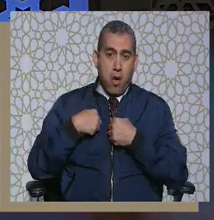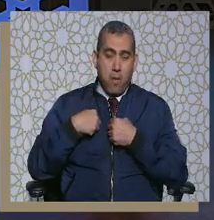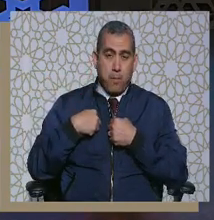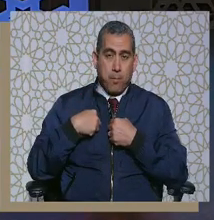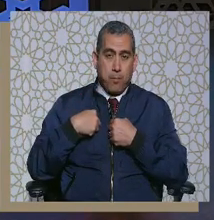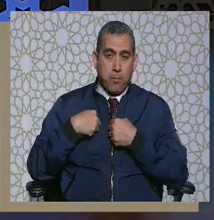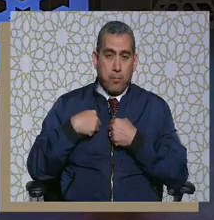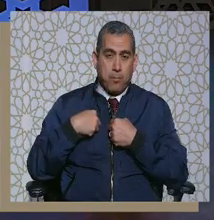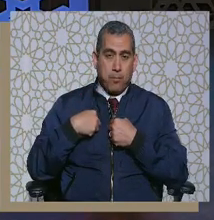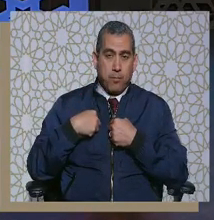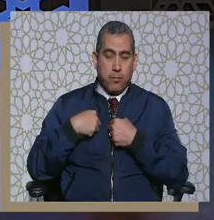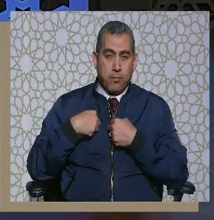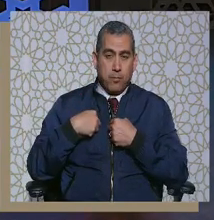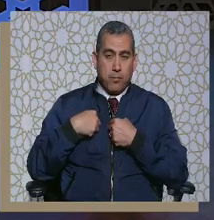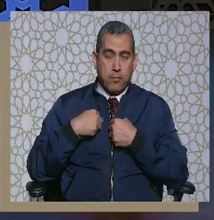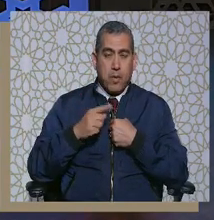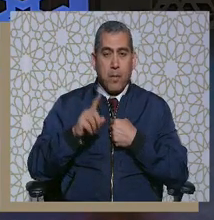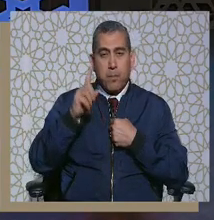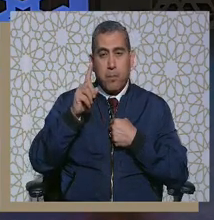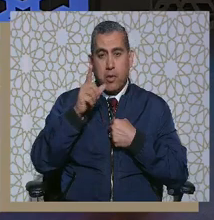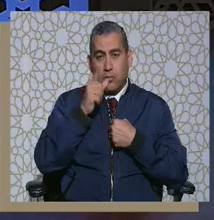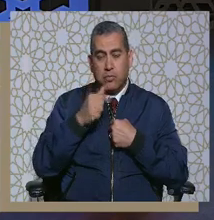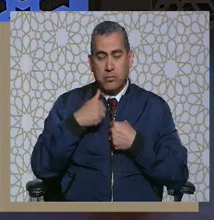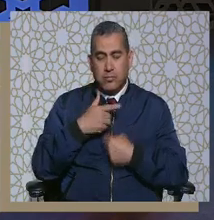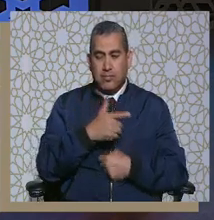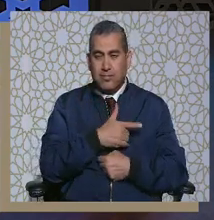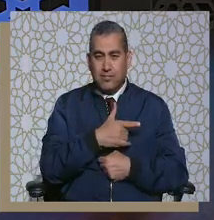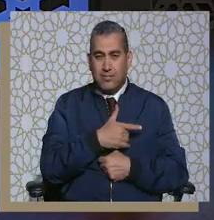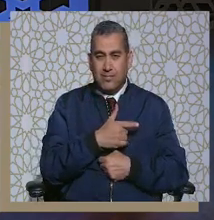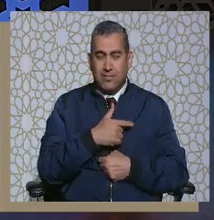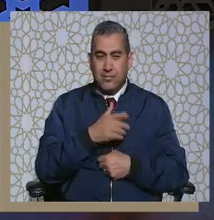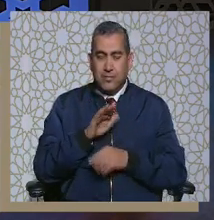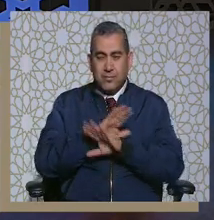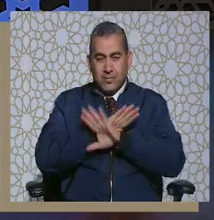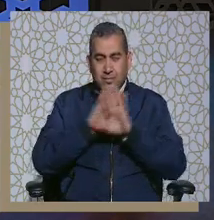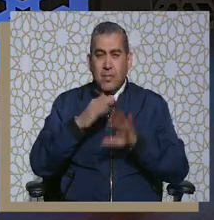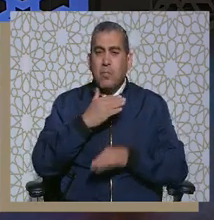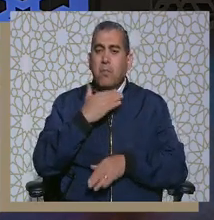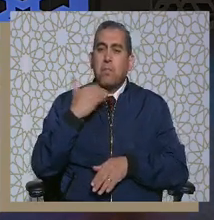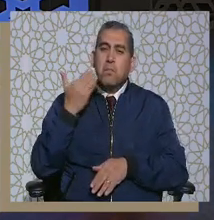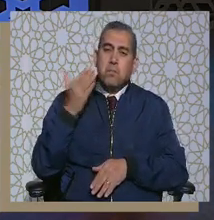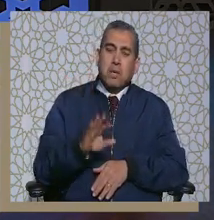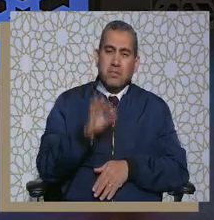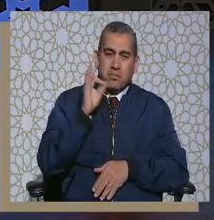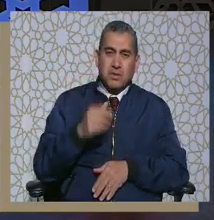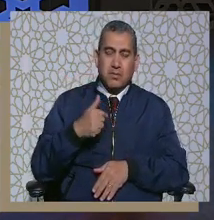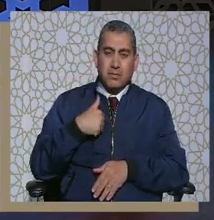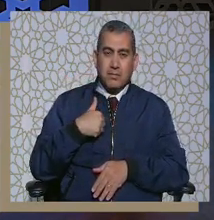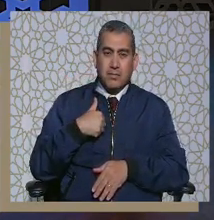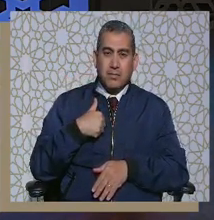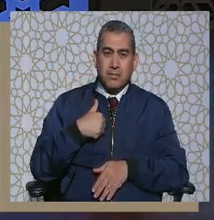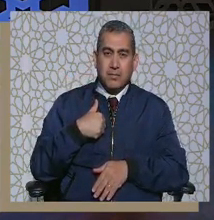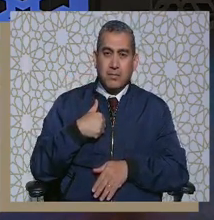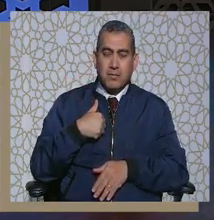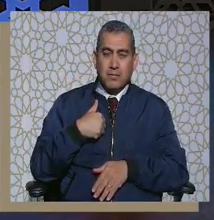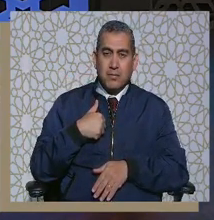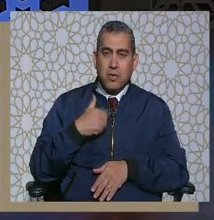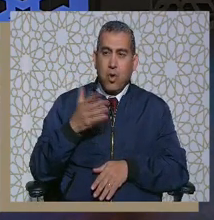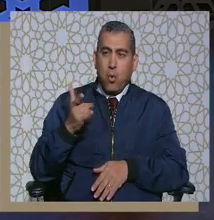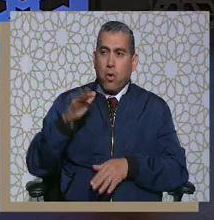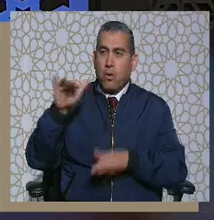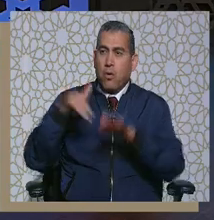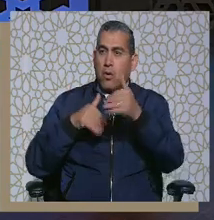عل بس معلش يا شيخ انا يعني وصلت الموت مالقيتش اخوات ولا لقيت